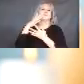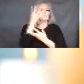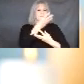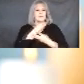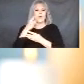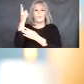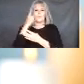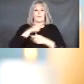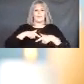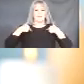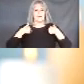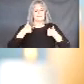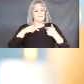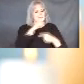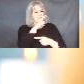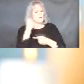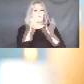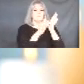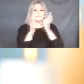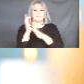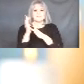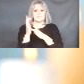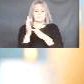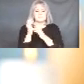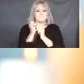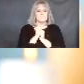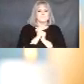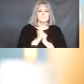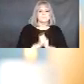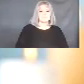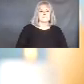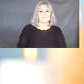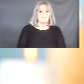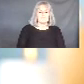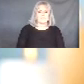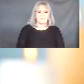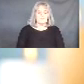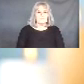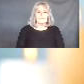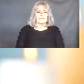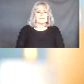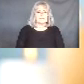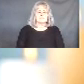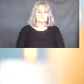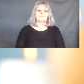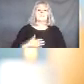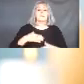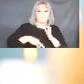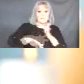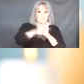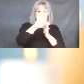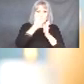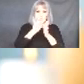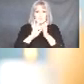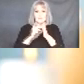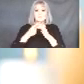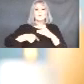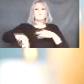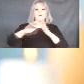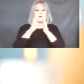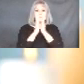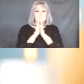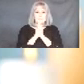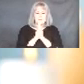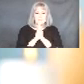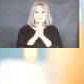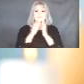te luister en te vertel en kom ontmoet ons deur hierdie woorde, want u lewe en